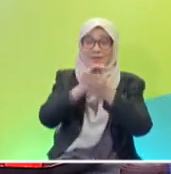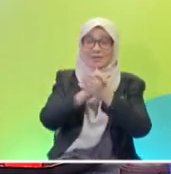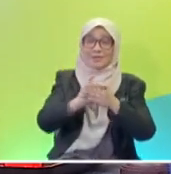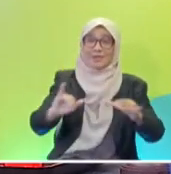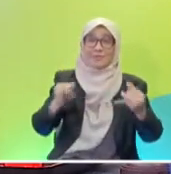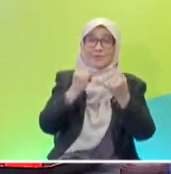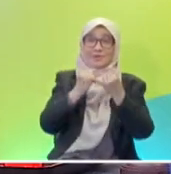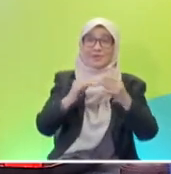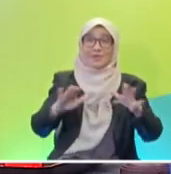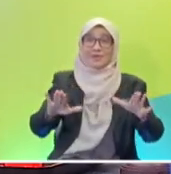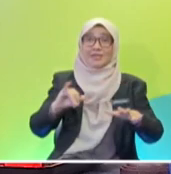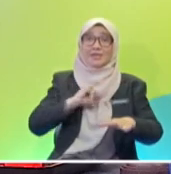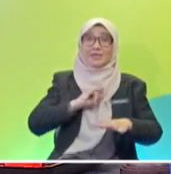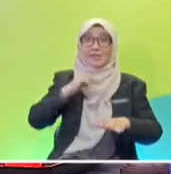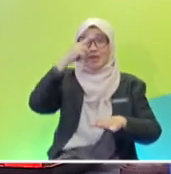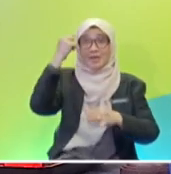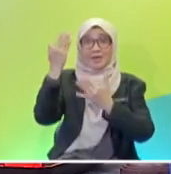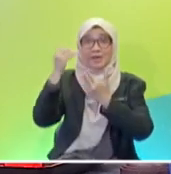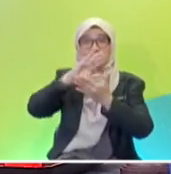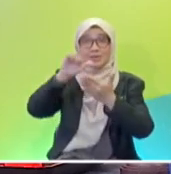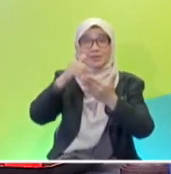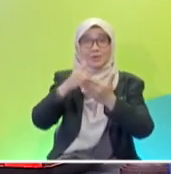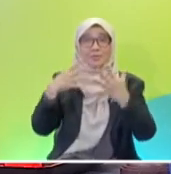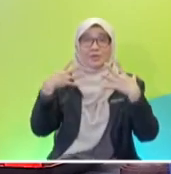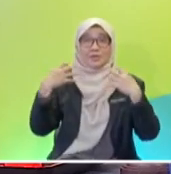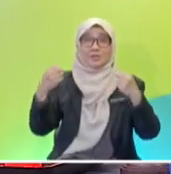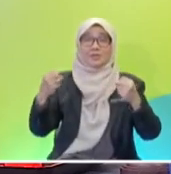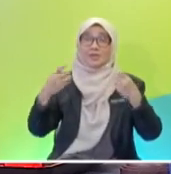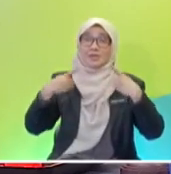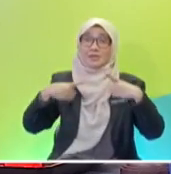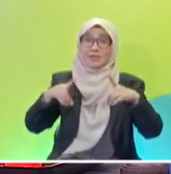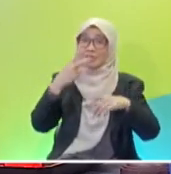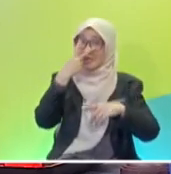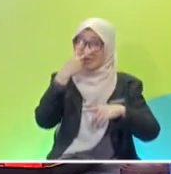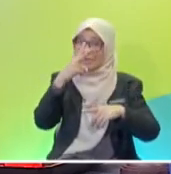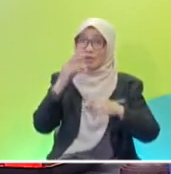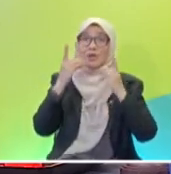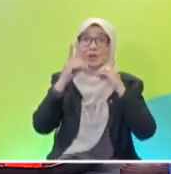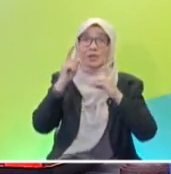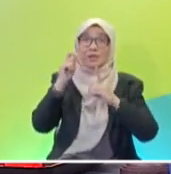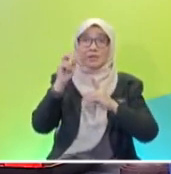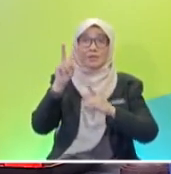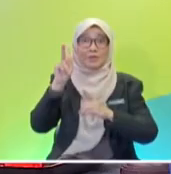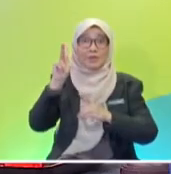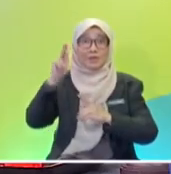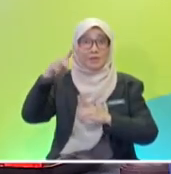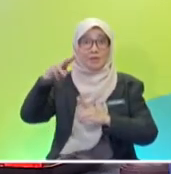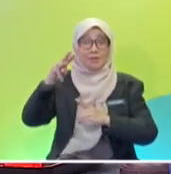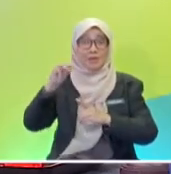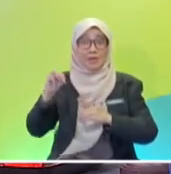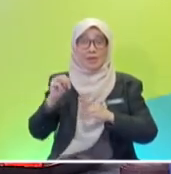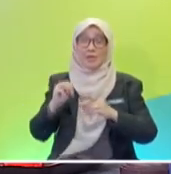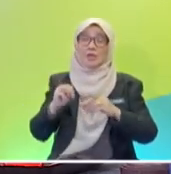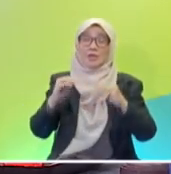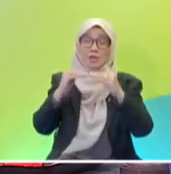Saya harap murid-murid semua sihat-sihat belaka. Murid-murid sedang menonton Didik TV KPM. Sekarang kita dalam slot tahap 1. Dan